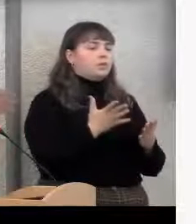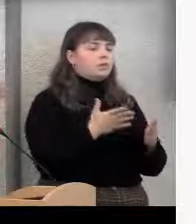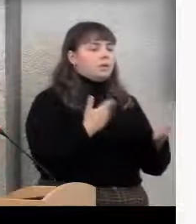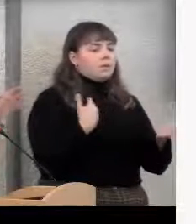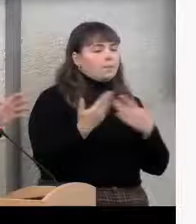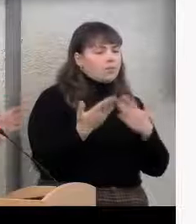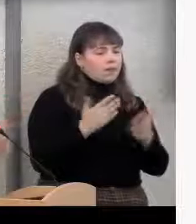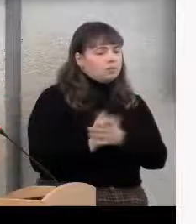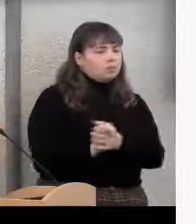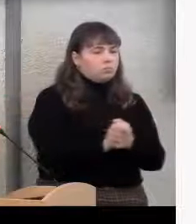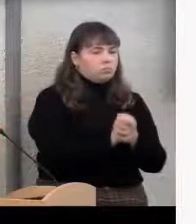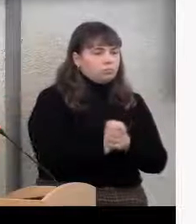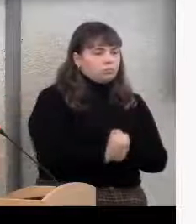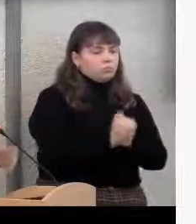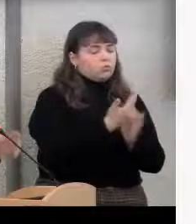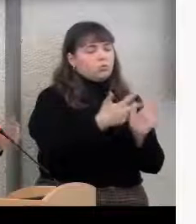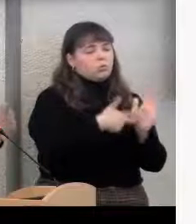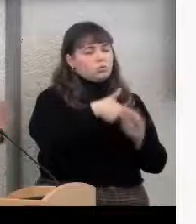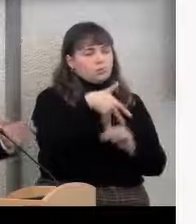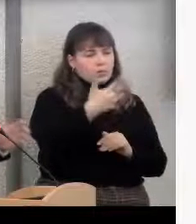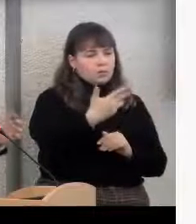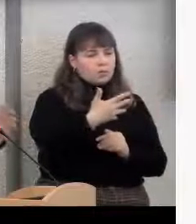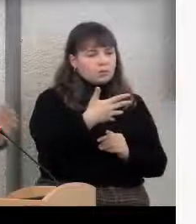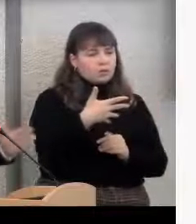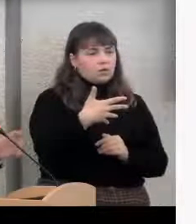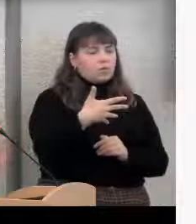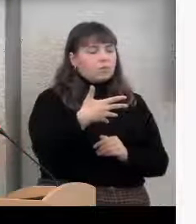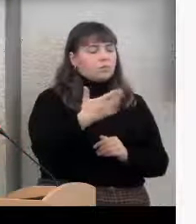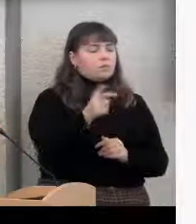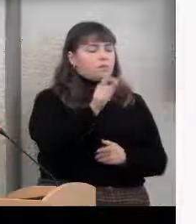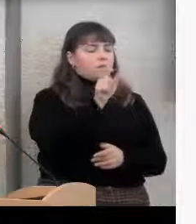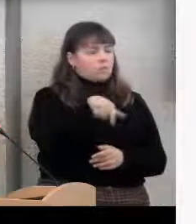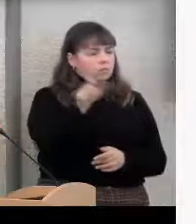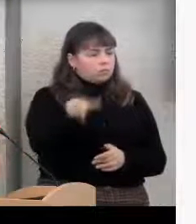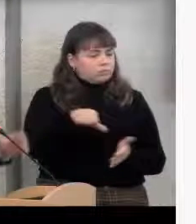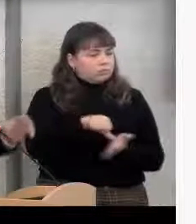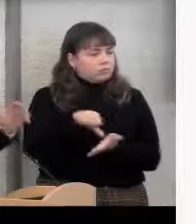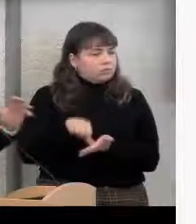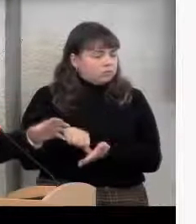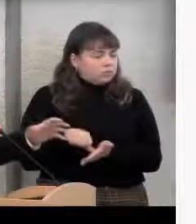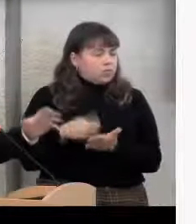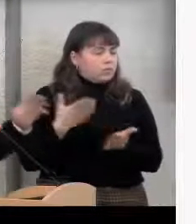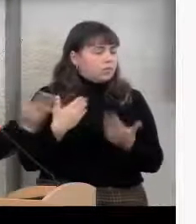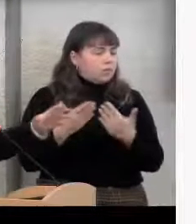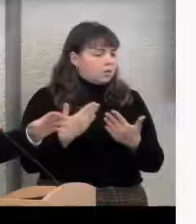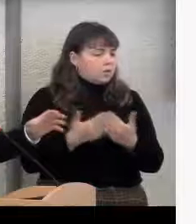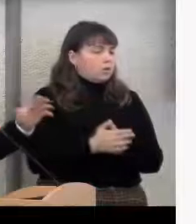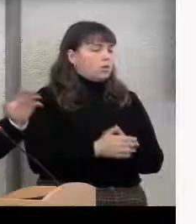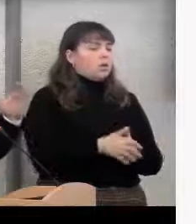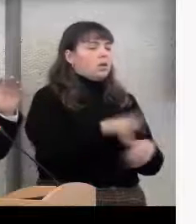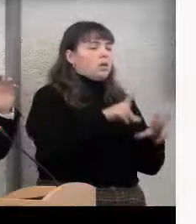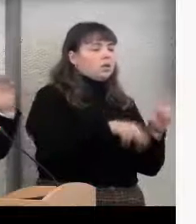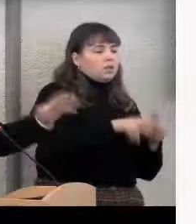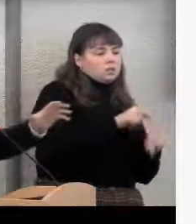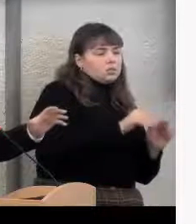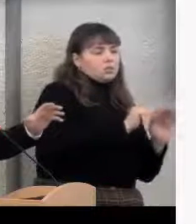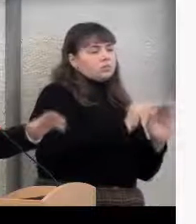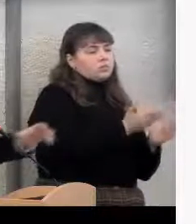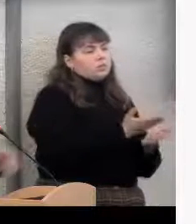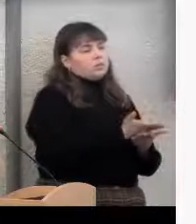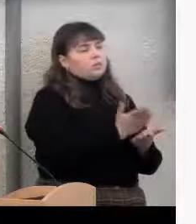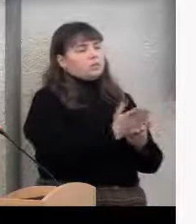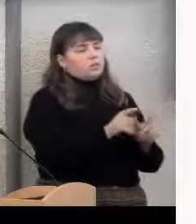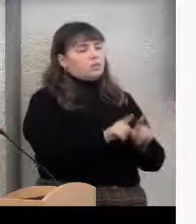su 85 suinteresuotų šalių atstovais, tai yra akceleratoriai, rizikos kapitalo fondai, mokslo